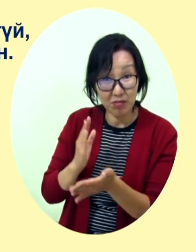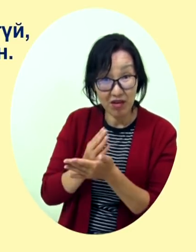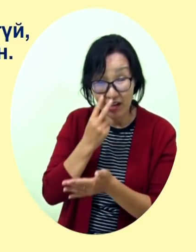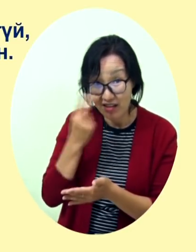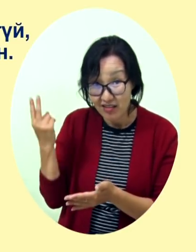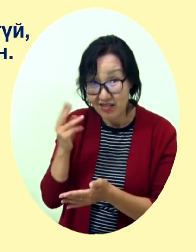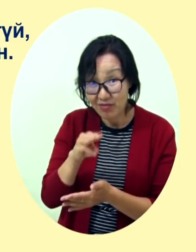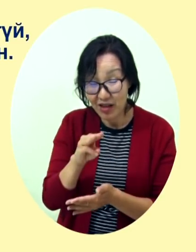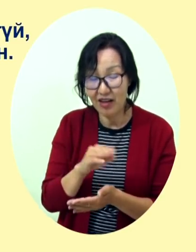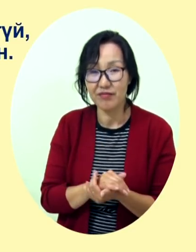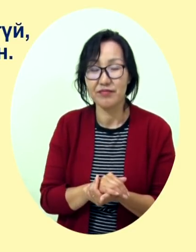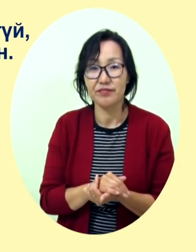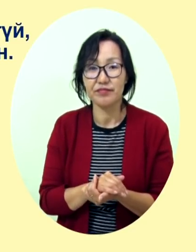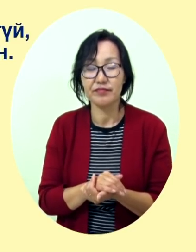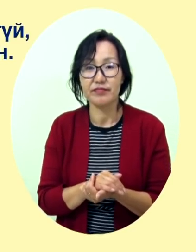байна.